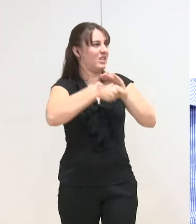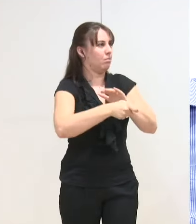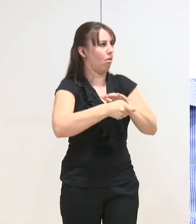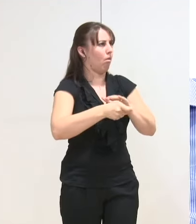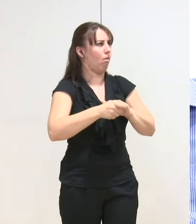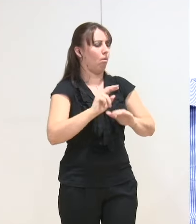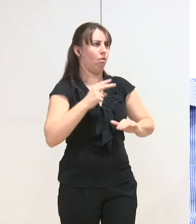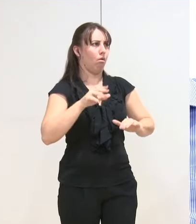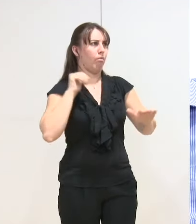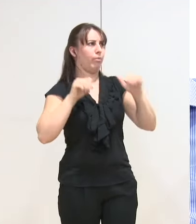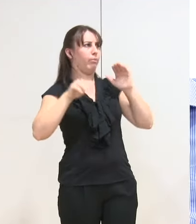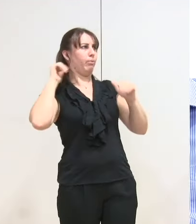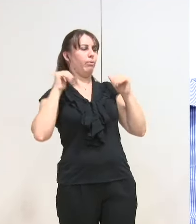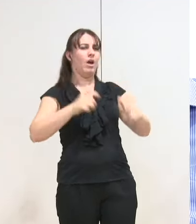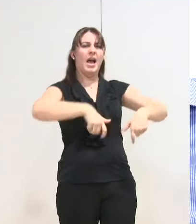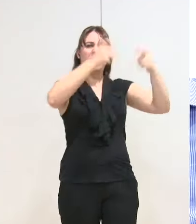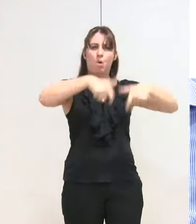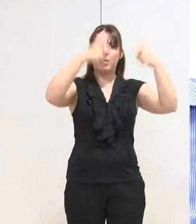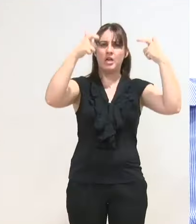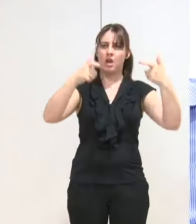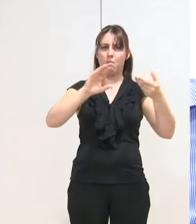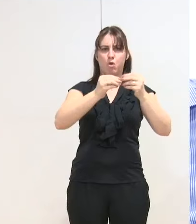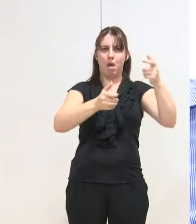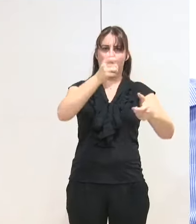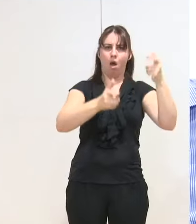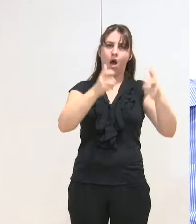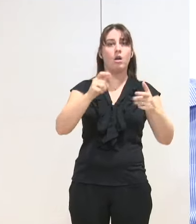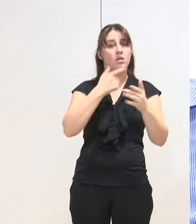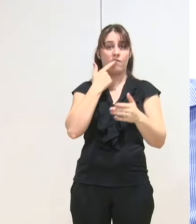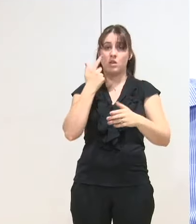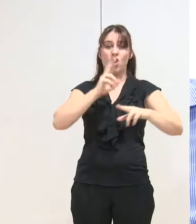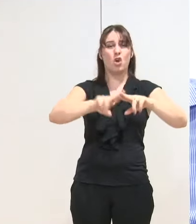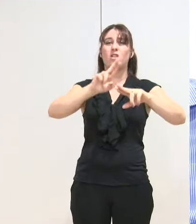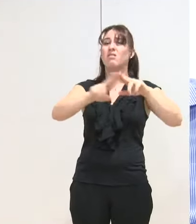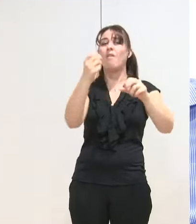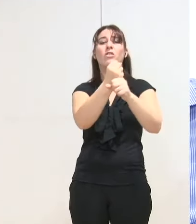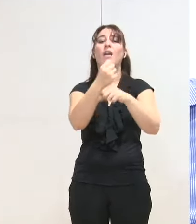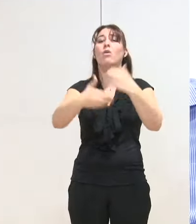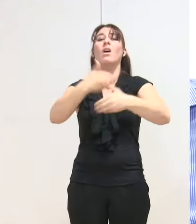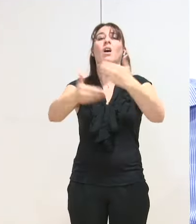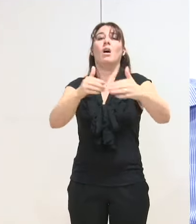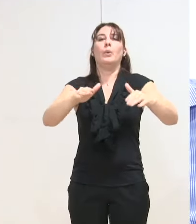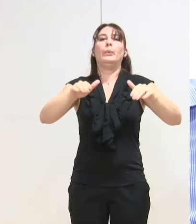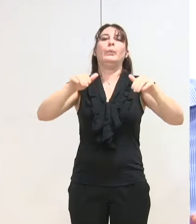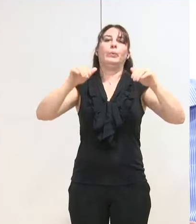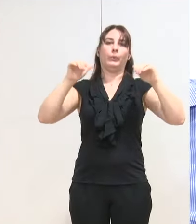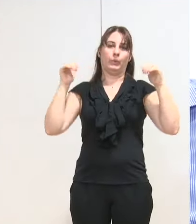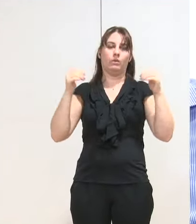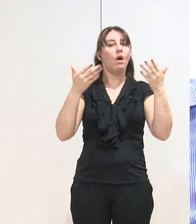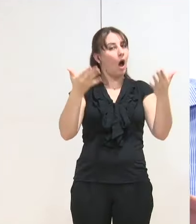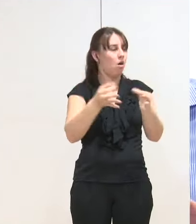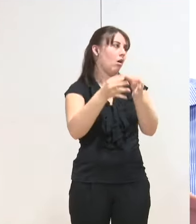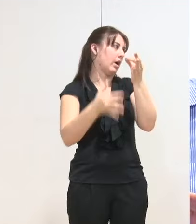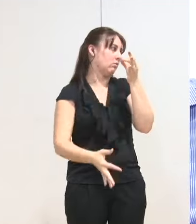de l'immobilier d'arrêter un maximum de chantiers alors de ce point de vue-là